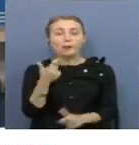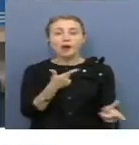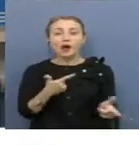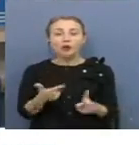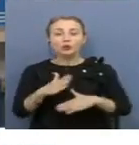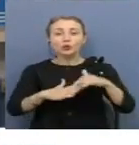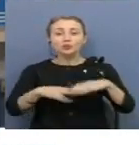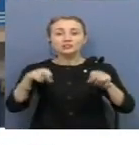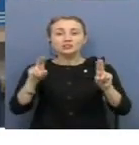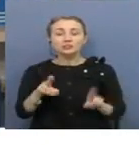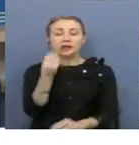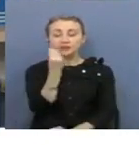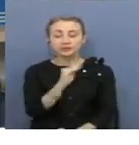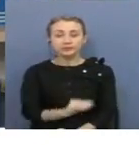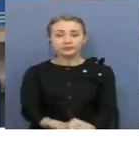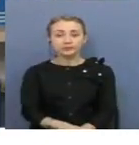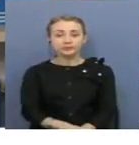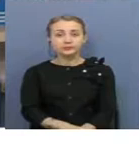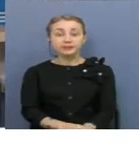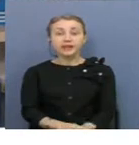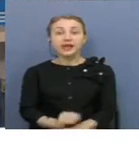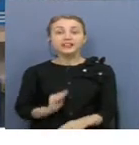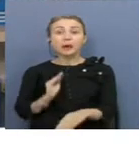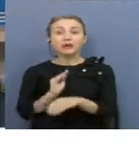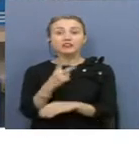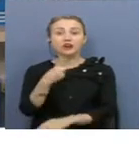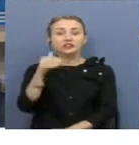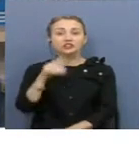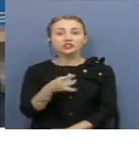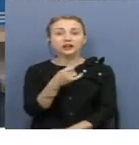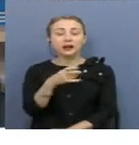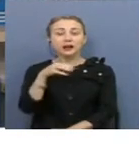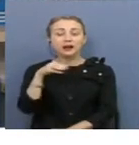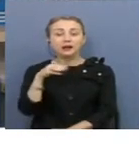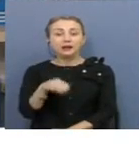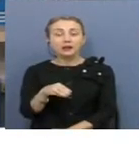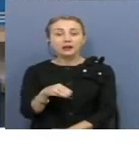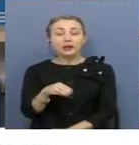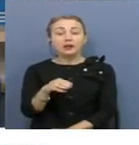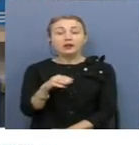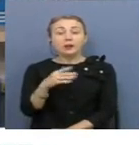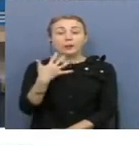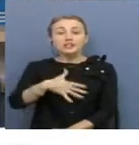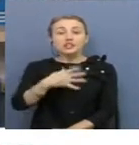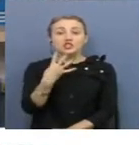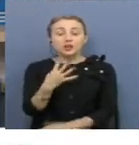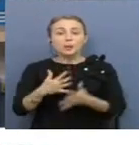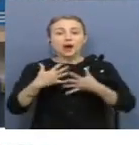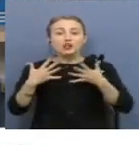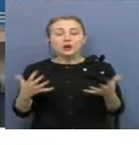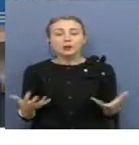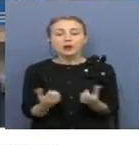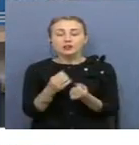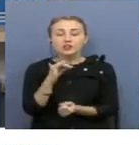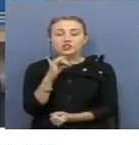әлеуметтік бастамасында жоғары оқу орындарында және де орта оқу орындарында 20 мың грант бөлінген болатын. Осы грант бөлінгеніне біз